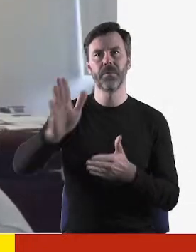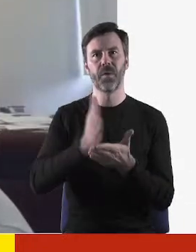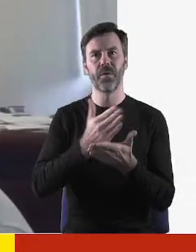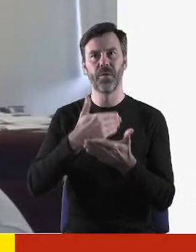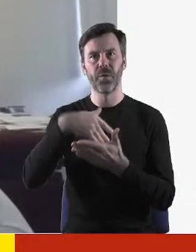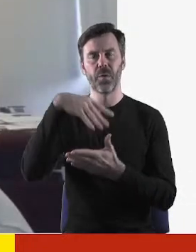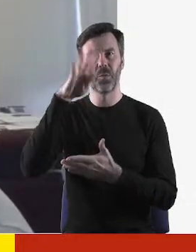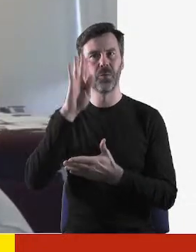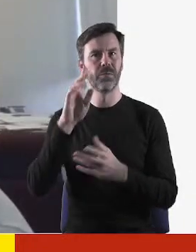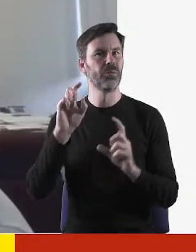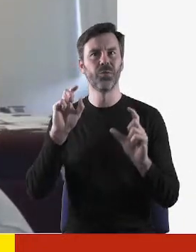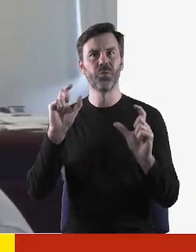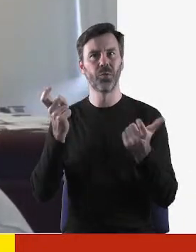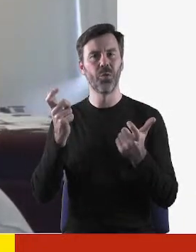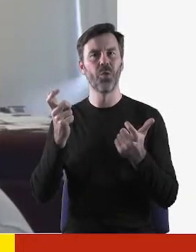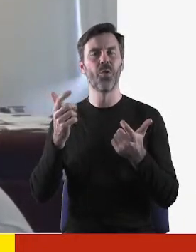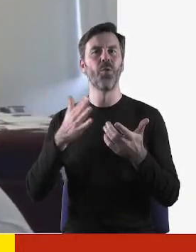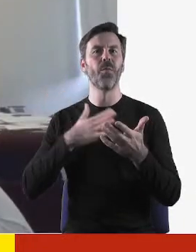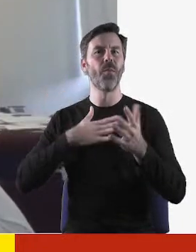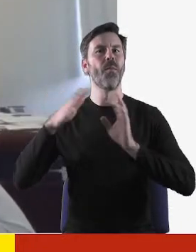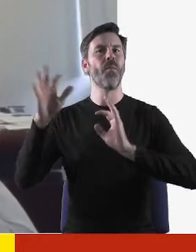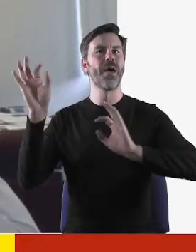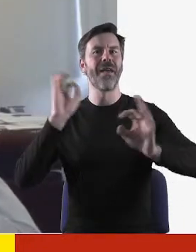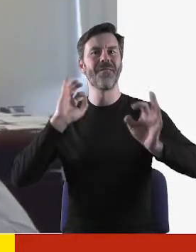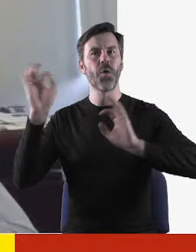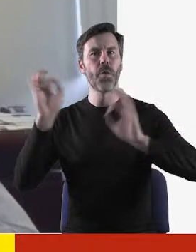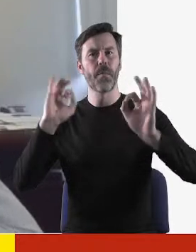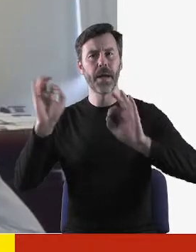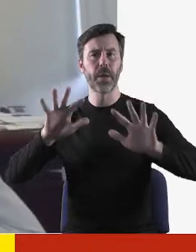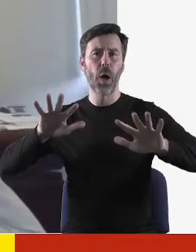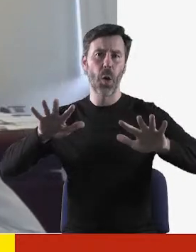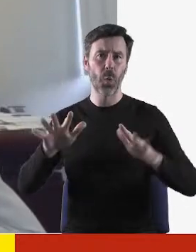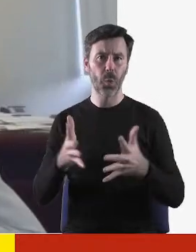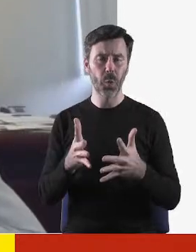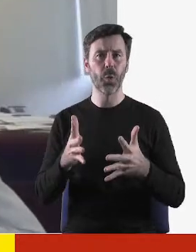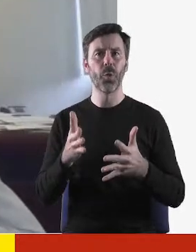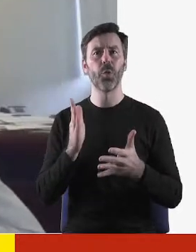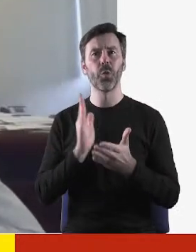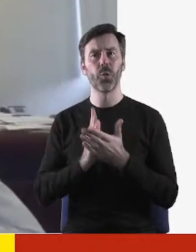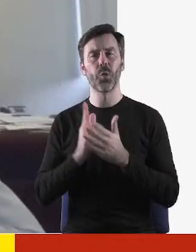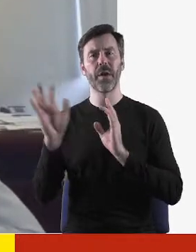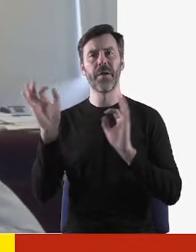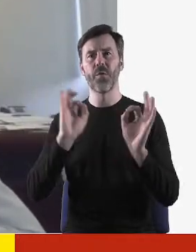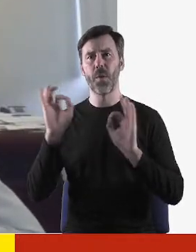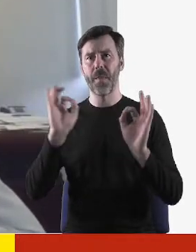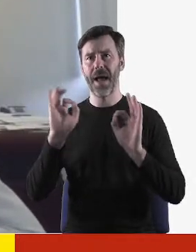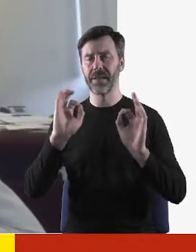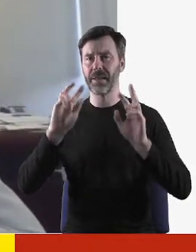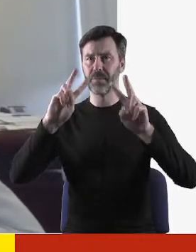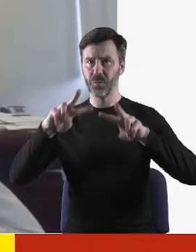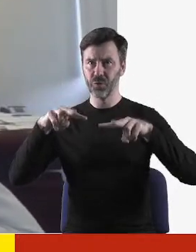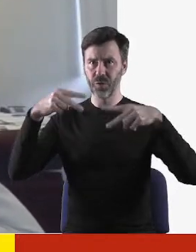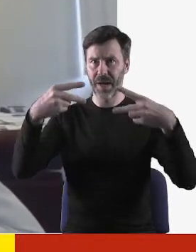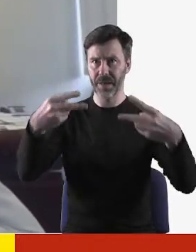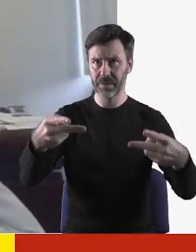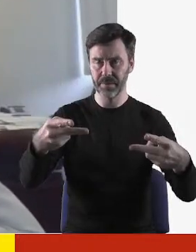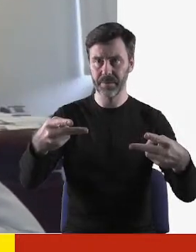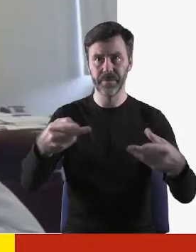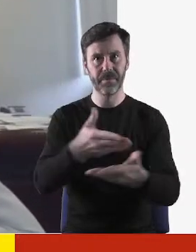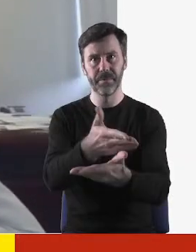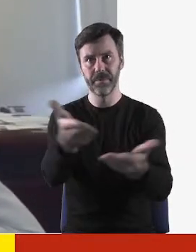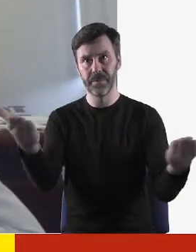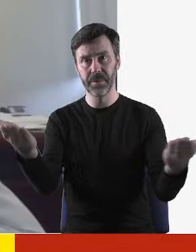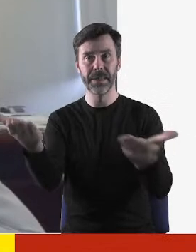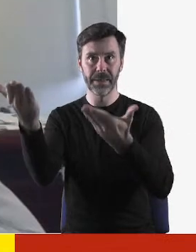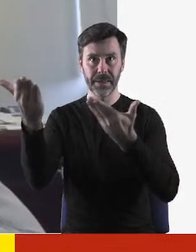No cóż, myślę, że to taka pokrótce informacja, którą mam do przekazania. Jeżeli będą pytania,